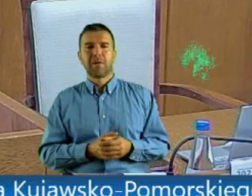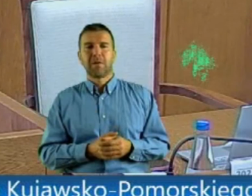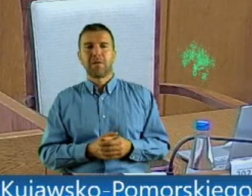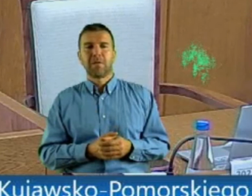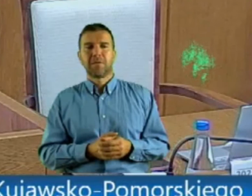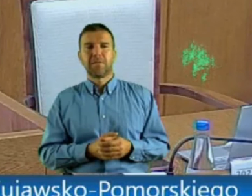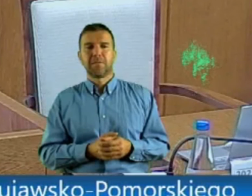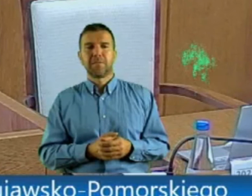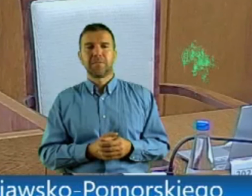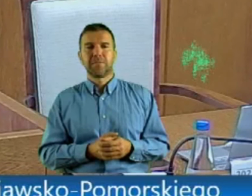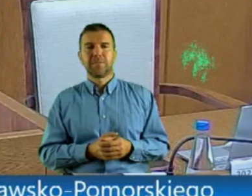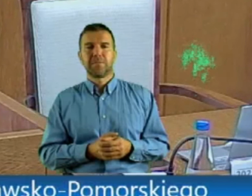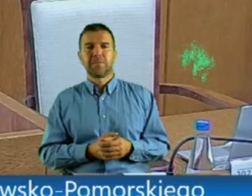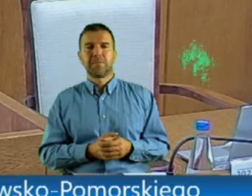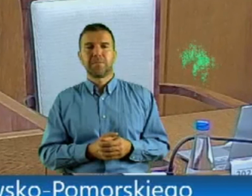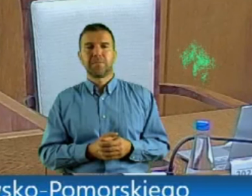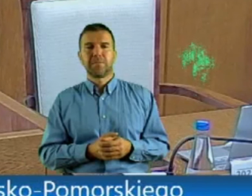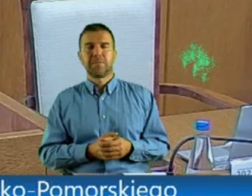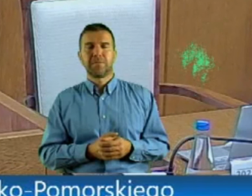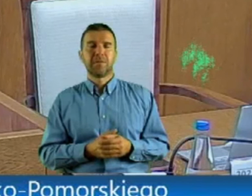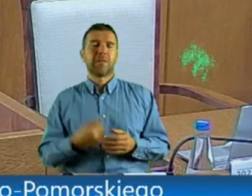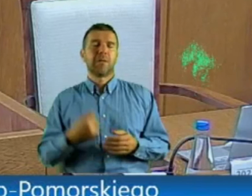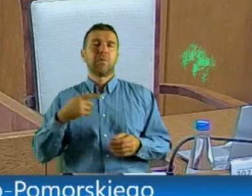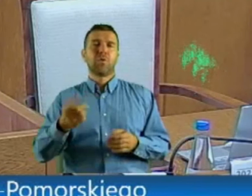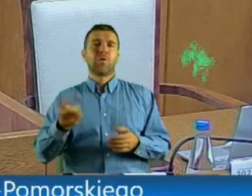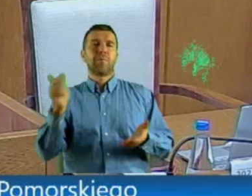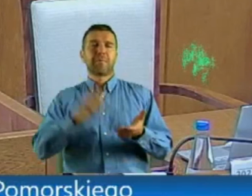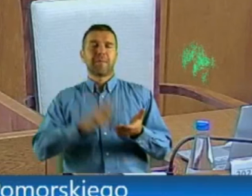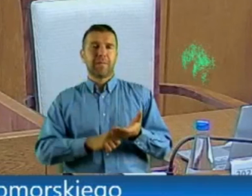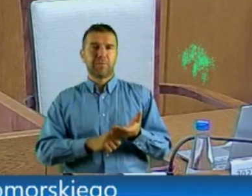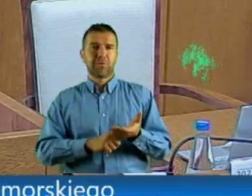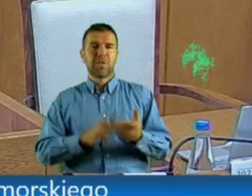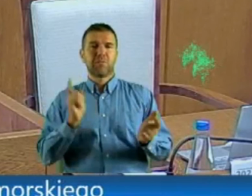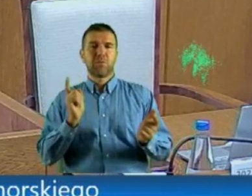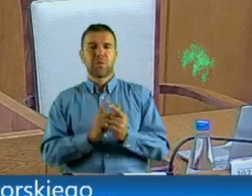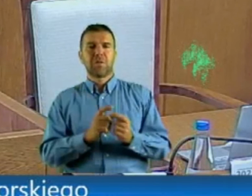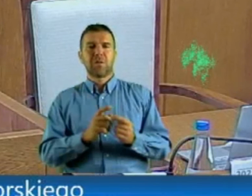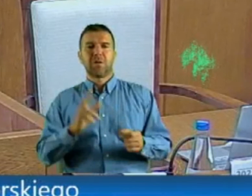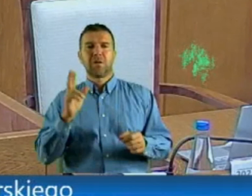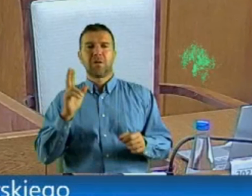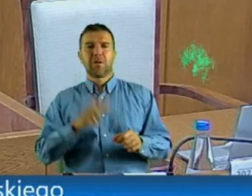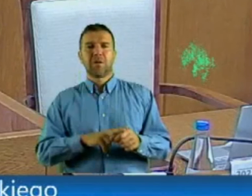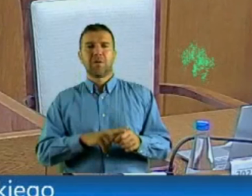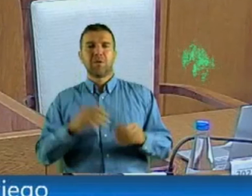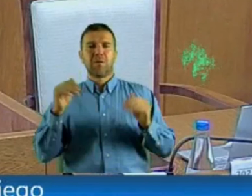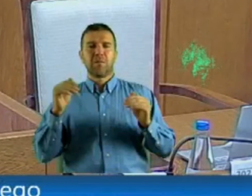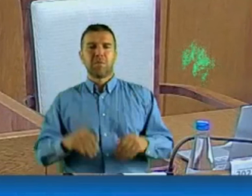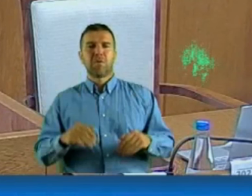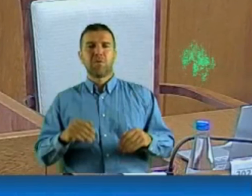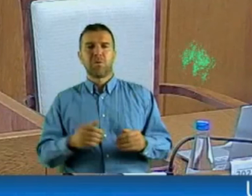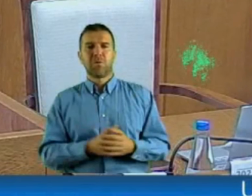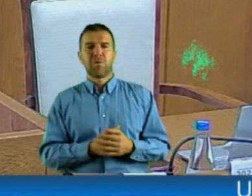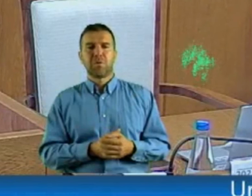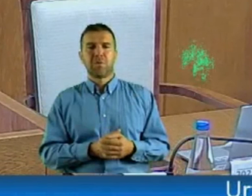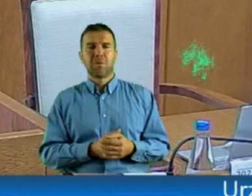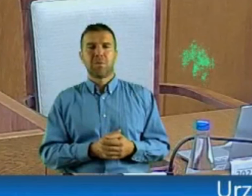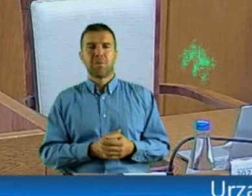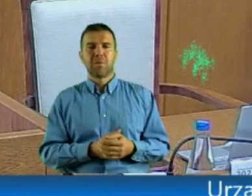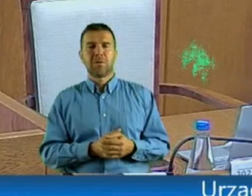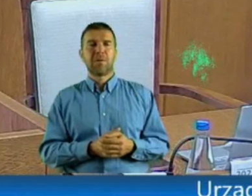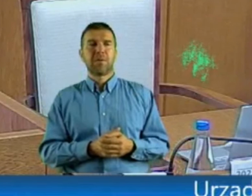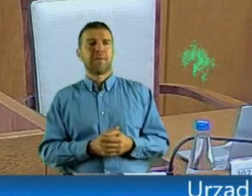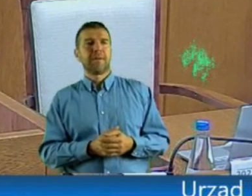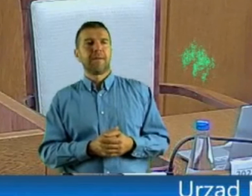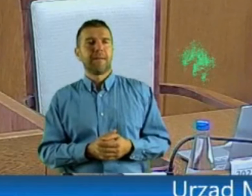pani dyrektor. Więc byłoby to pierwsze wydarzenie, które by mogło zjednoczyć tych młodych ludzi